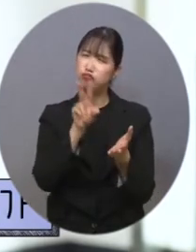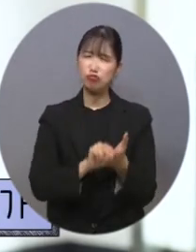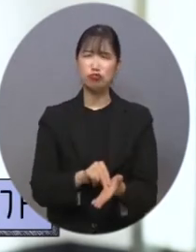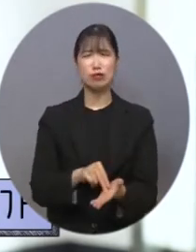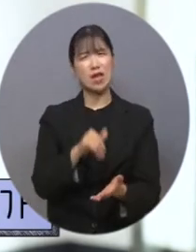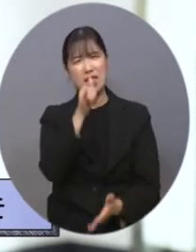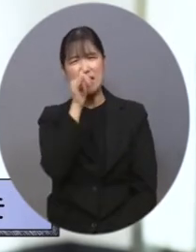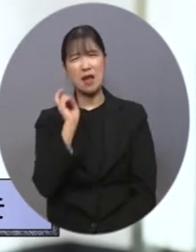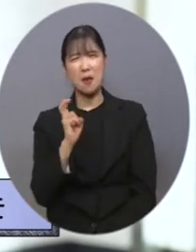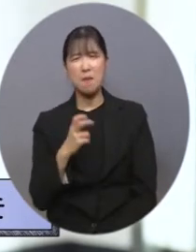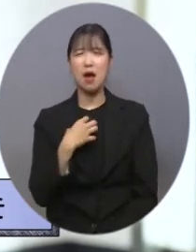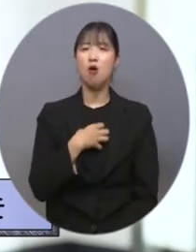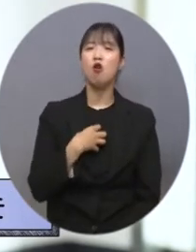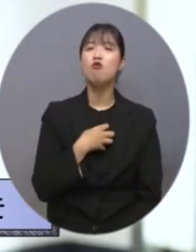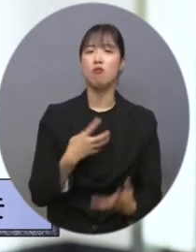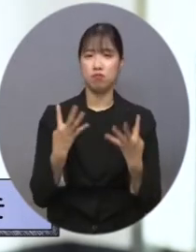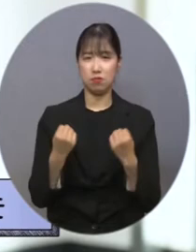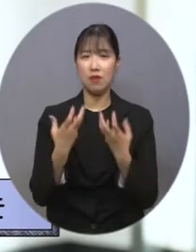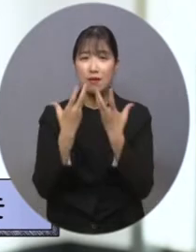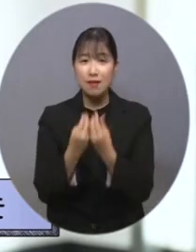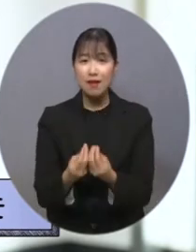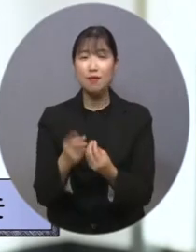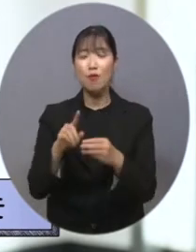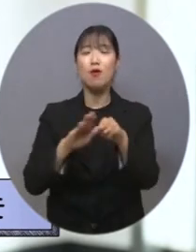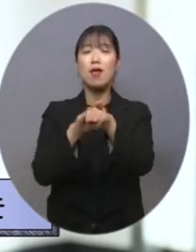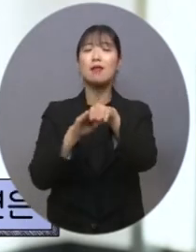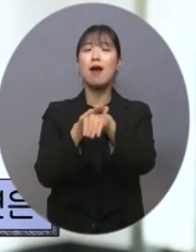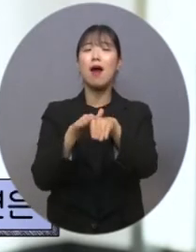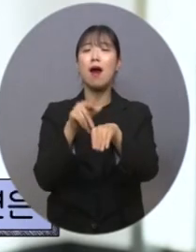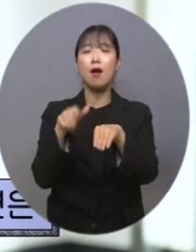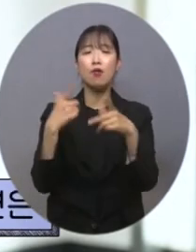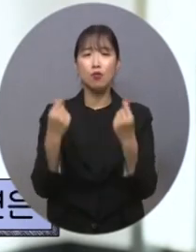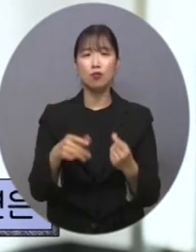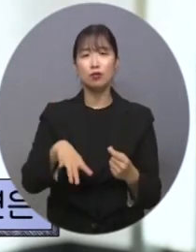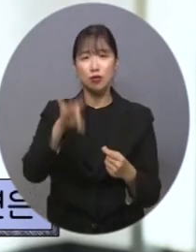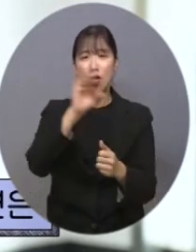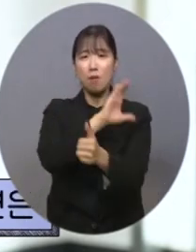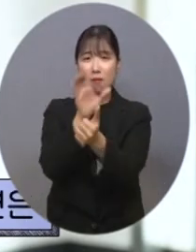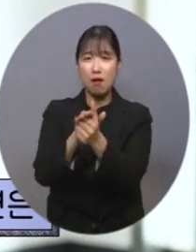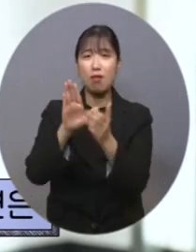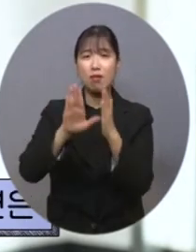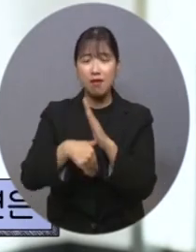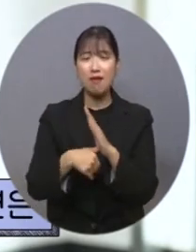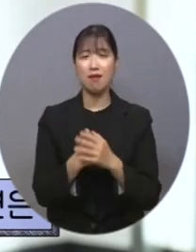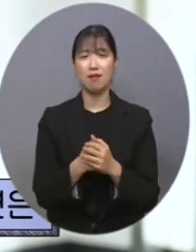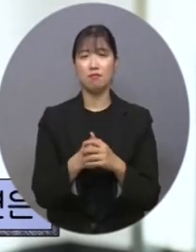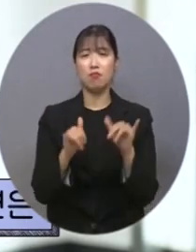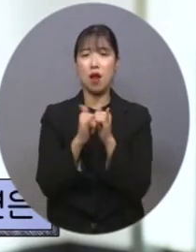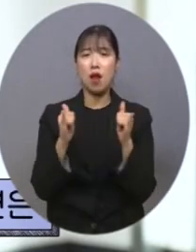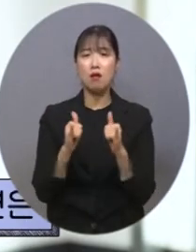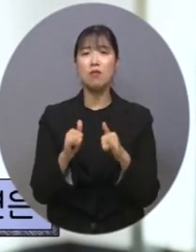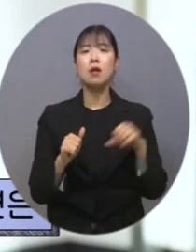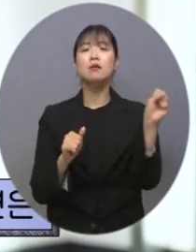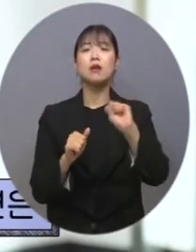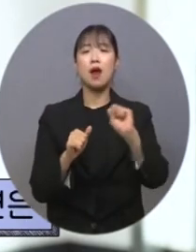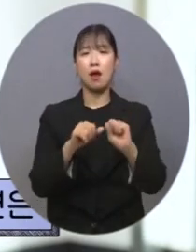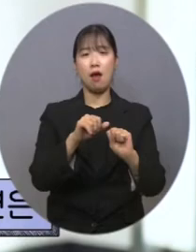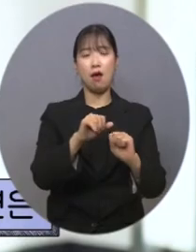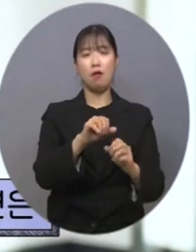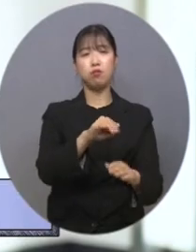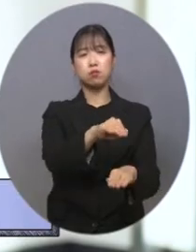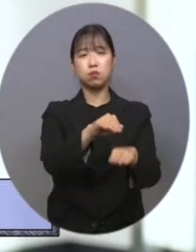있지 않겠나 우려가 좀 많았거든요. 예를 들면 세차 서비스 같은 경우에는 처음에 세차 서비스 맡겼을 때 사람들이 차를 찾고